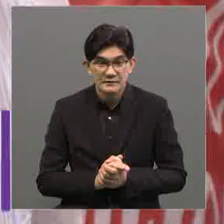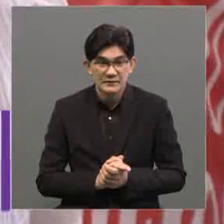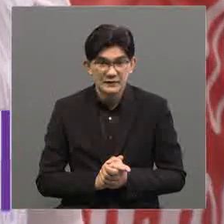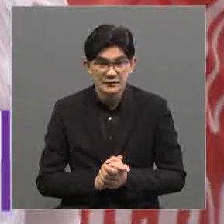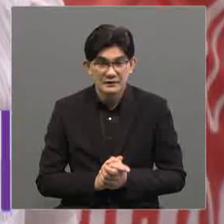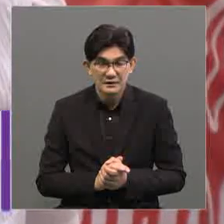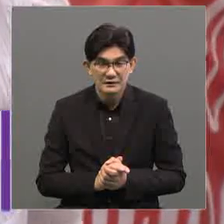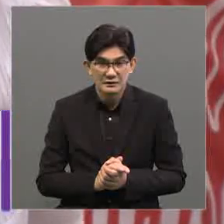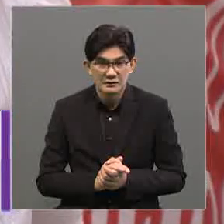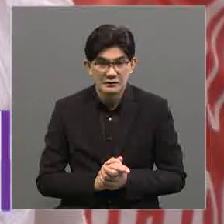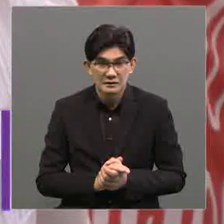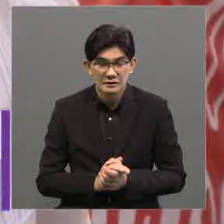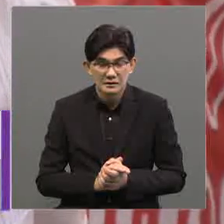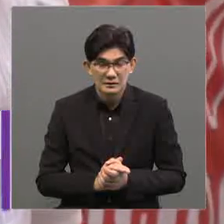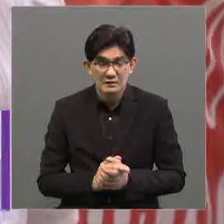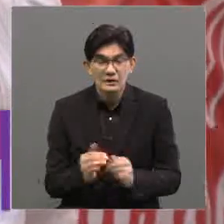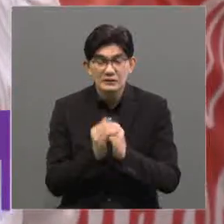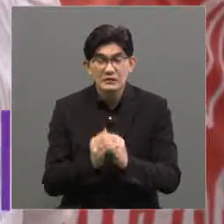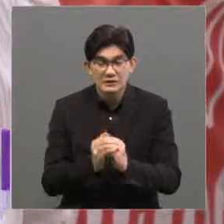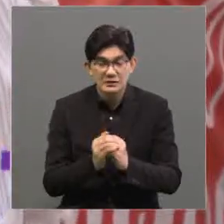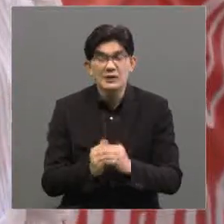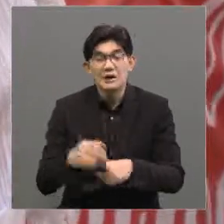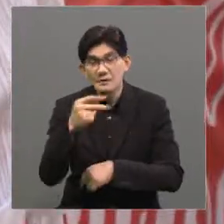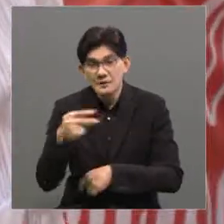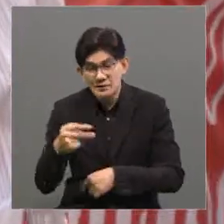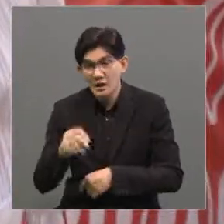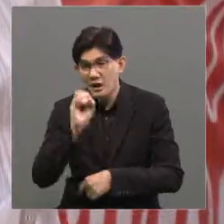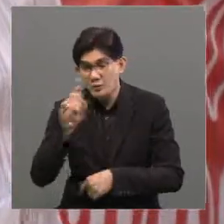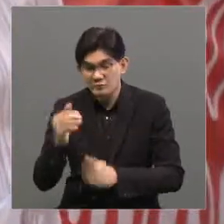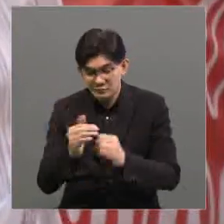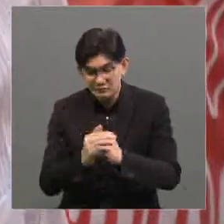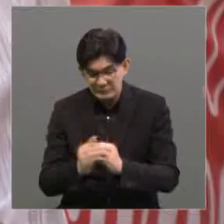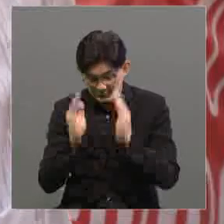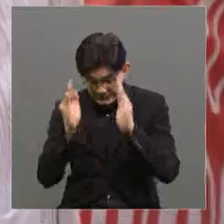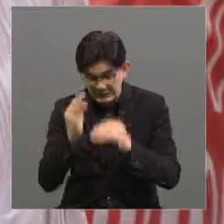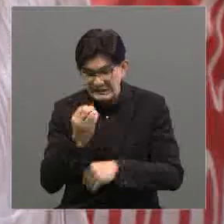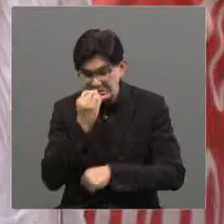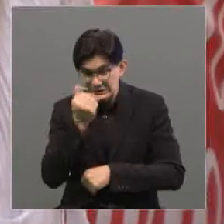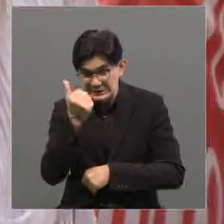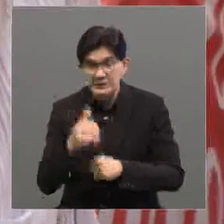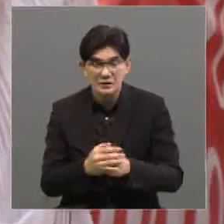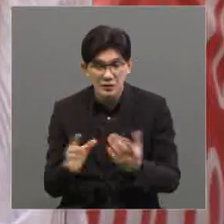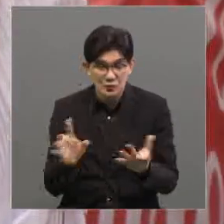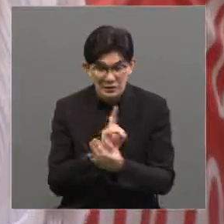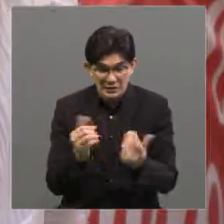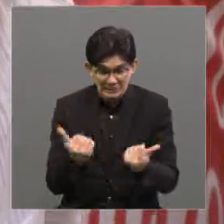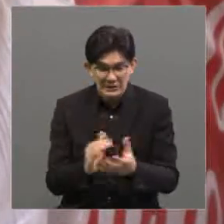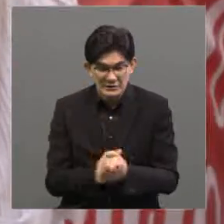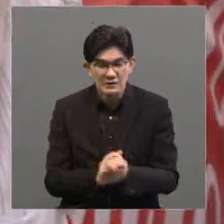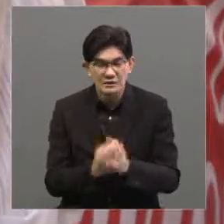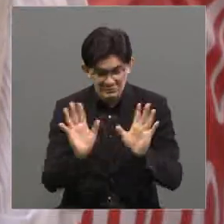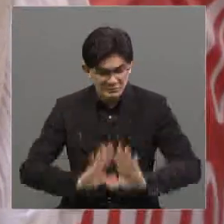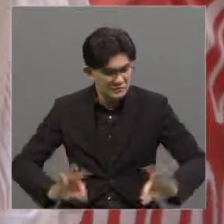หัวคือภาษาจีนเขาจะเรียกอย่างนี้คือเราจะตั้งใจจะกินให้คือประเพณีนี้คือเราต้องยึดเอา